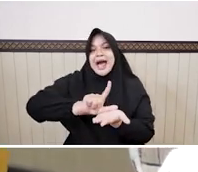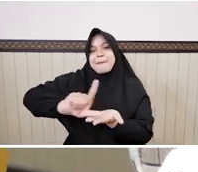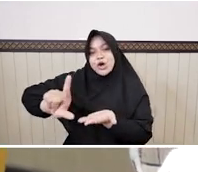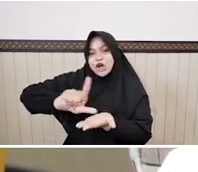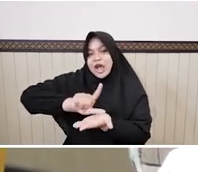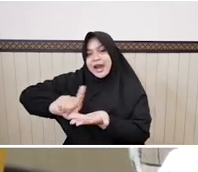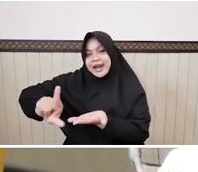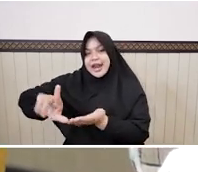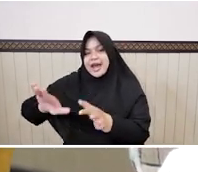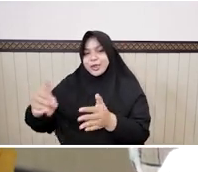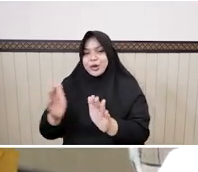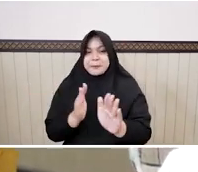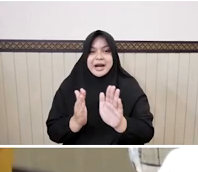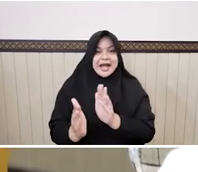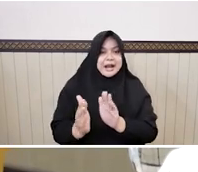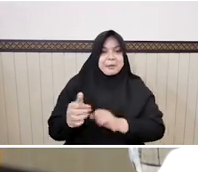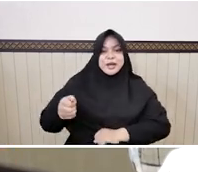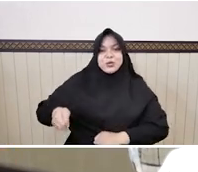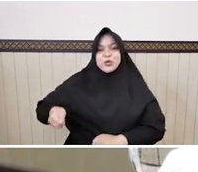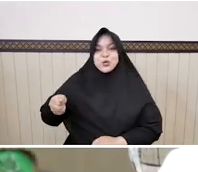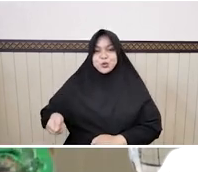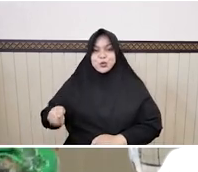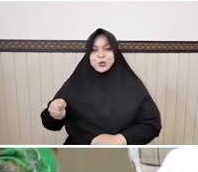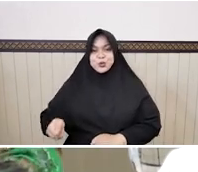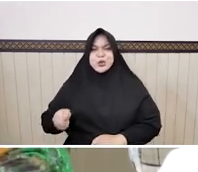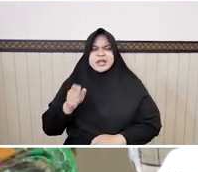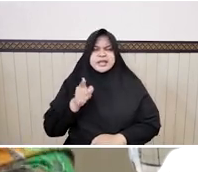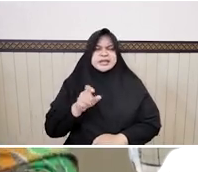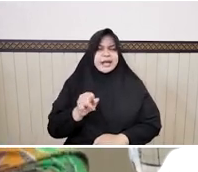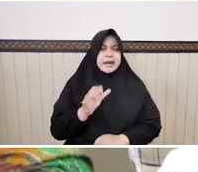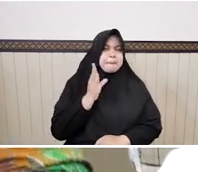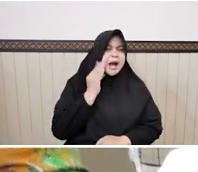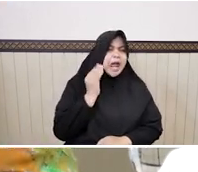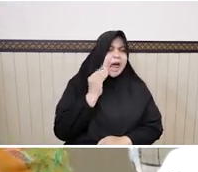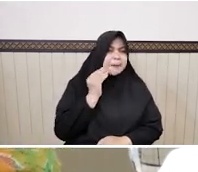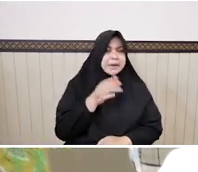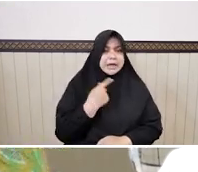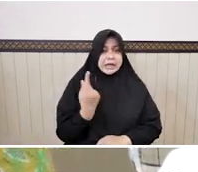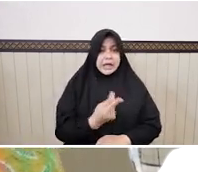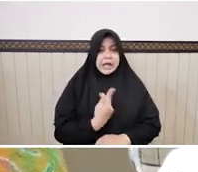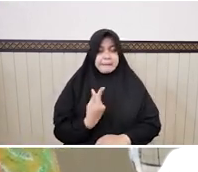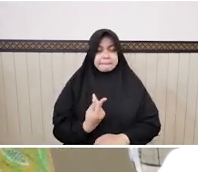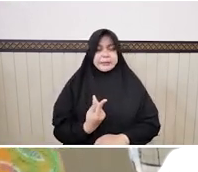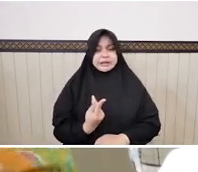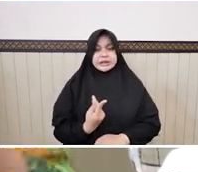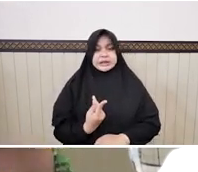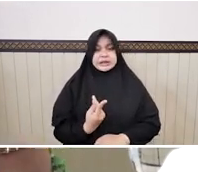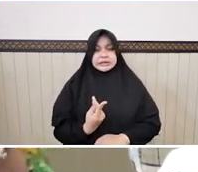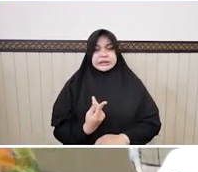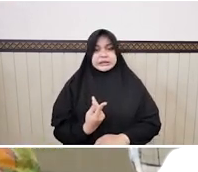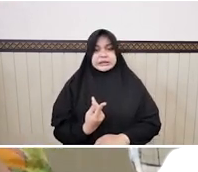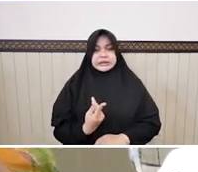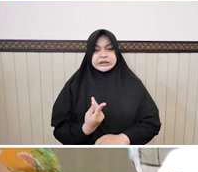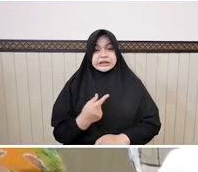ataupun yang berhadapan dengan hukum jadi pengalaman kami selaku atau di Polres